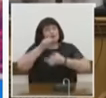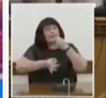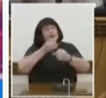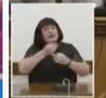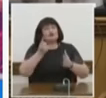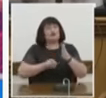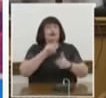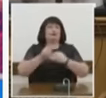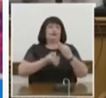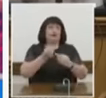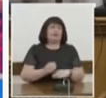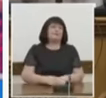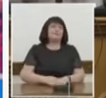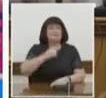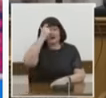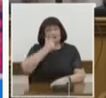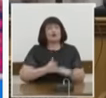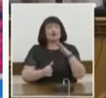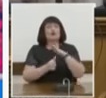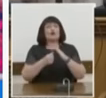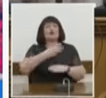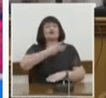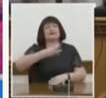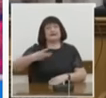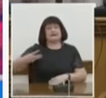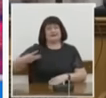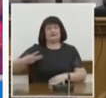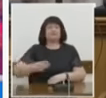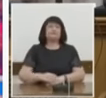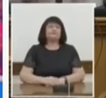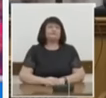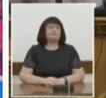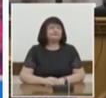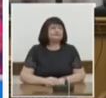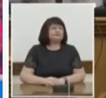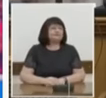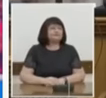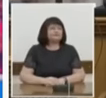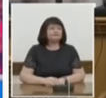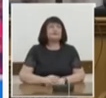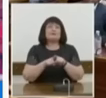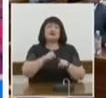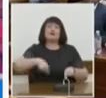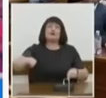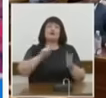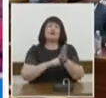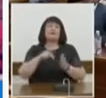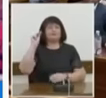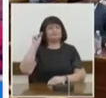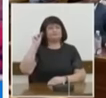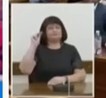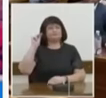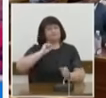επικοινωνία και λιγότερο με την πολιτική ουσία ακούστε λά τη ργο να πούμε επαναστατικά πράγματα που είναι αυτό που λέμε γεγονότα έτσι πρώτα απ όλα ο τρόπος της